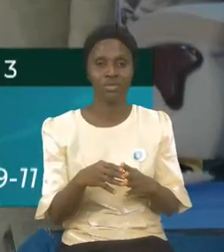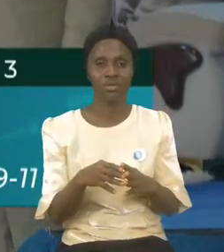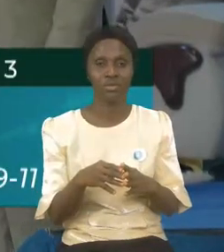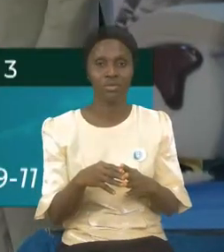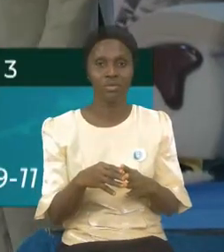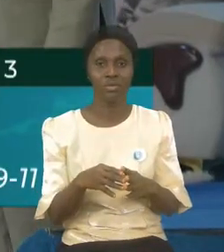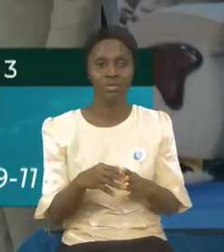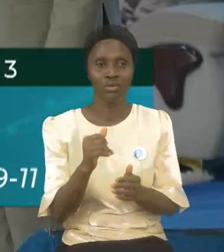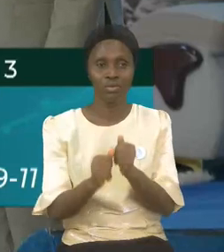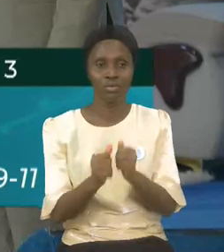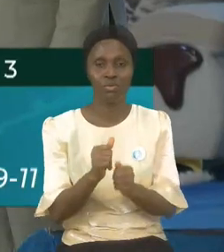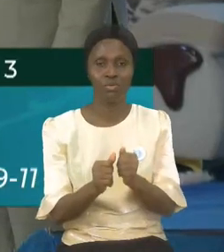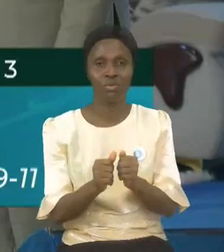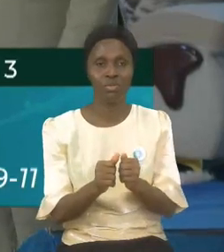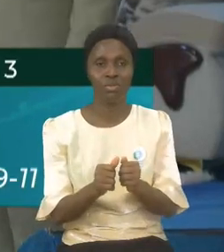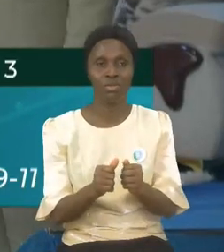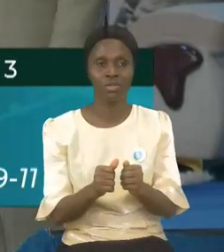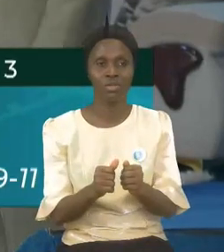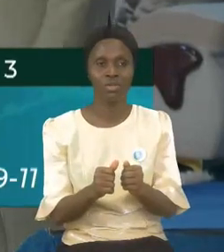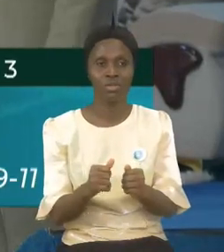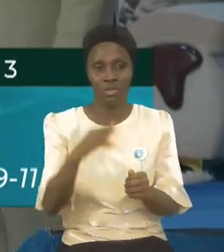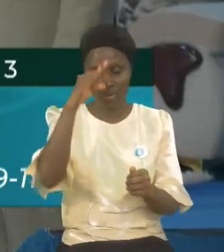1, verset 20.